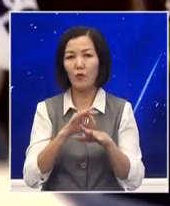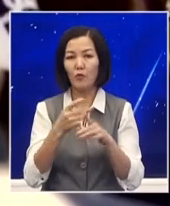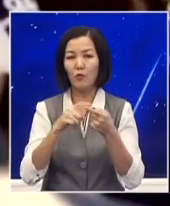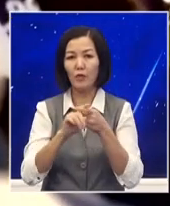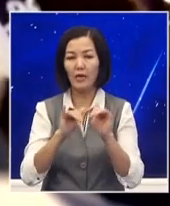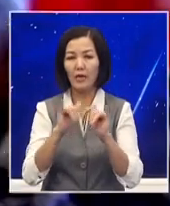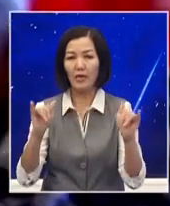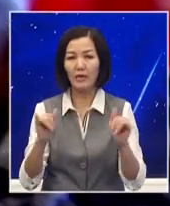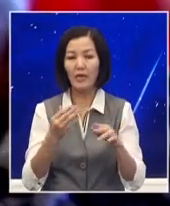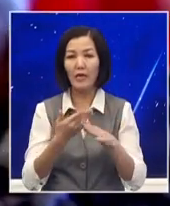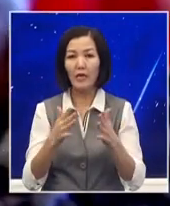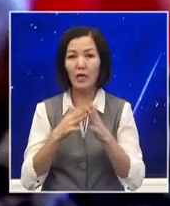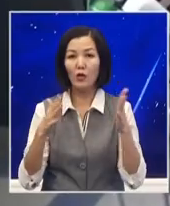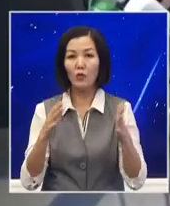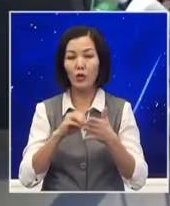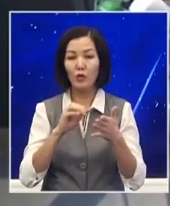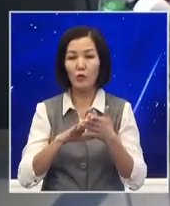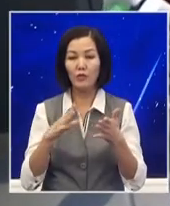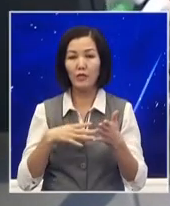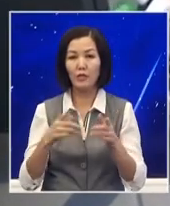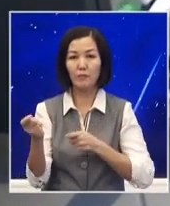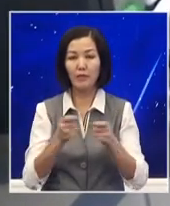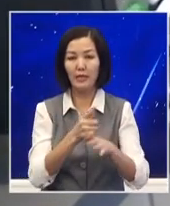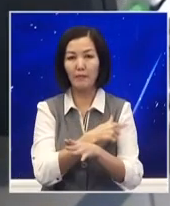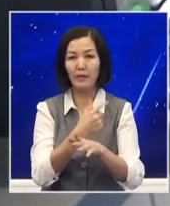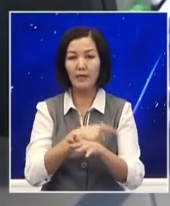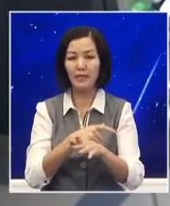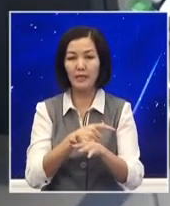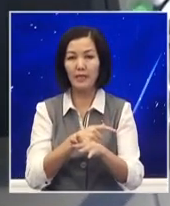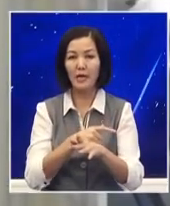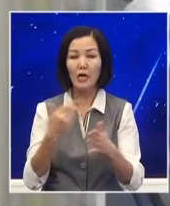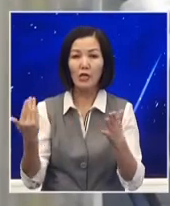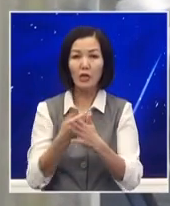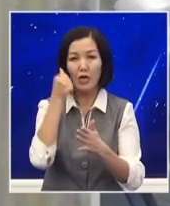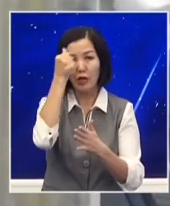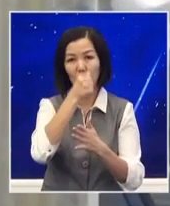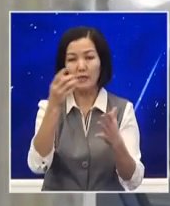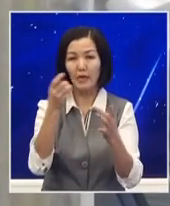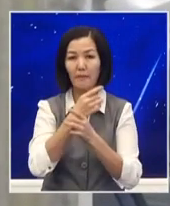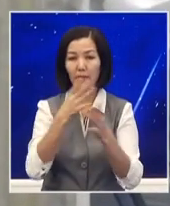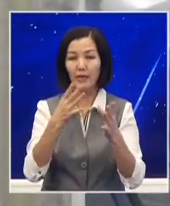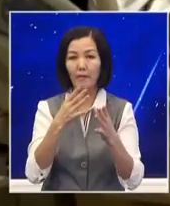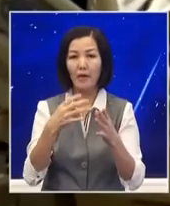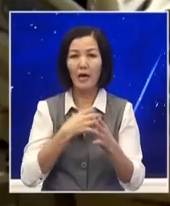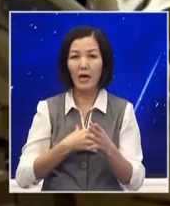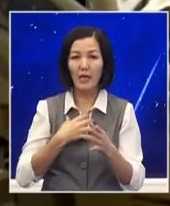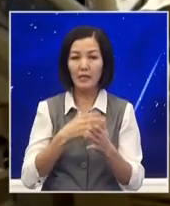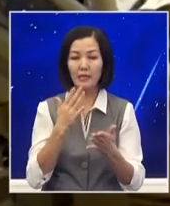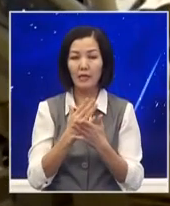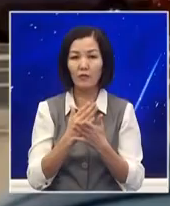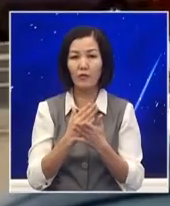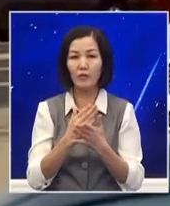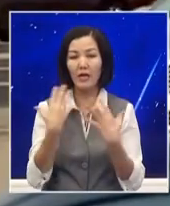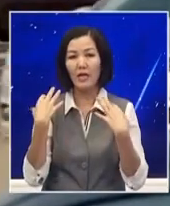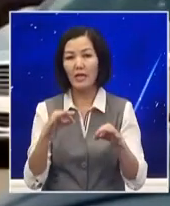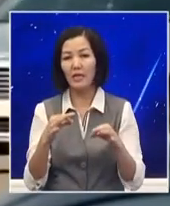бері тіркелген ең үлкен көрсеткіш. Билік пен медицина мамандарын келе жатқан жаңа жылдық мерекелер қатты алаңдатып отыр. Бұл кезде адамдар